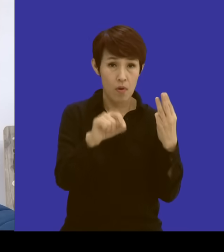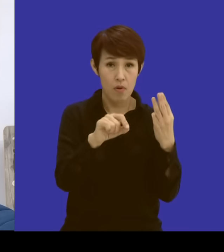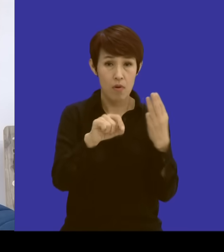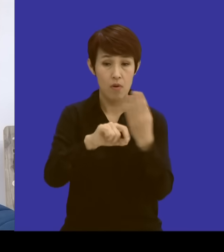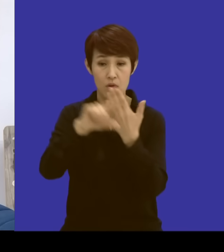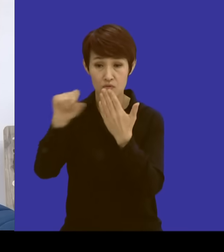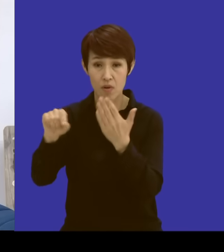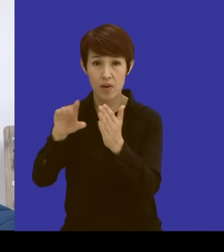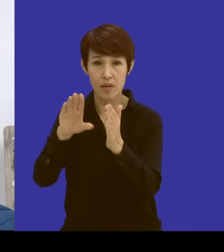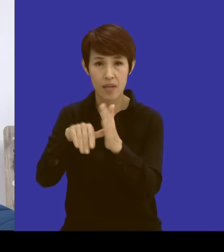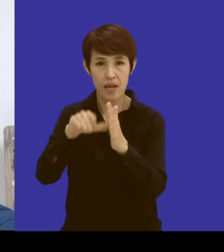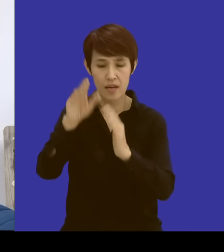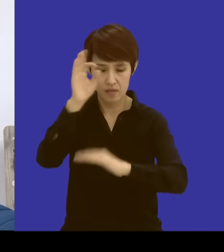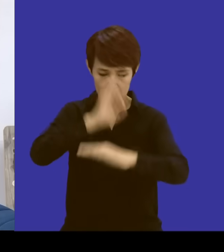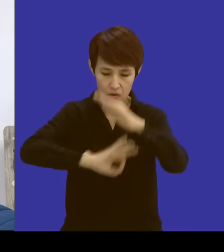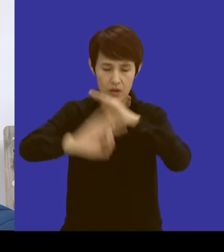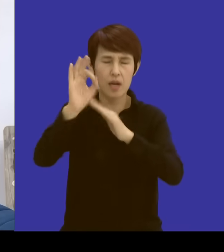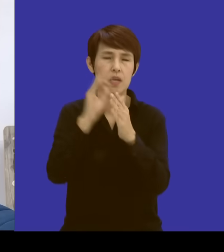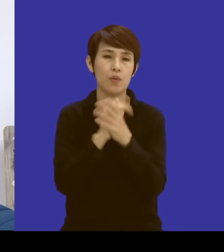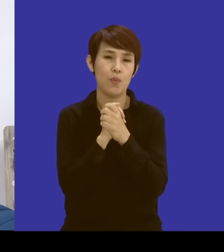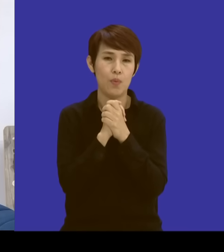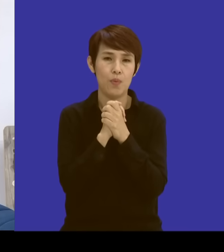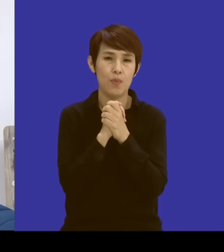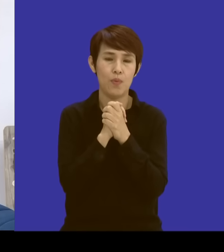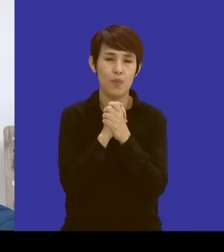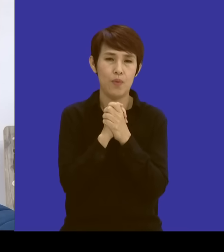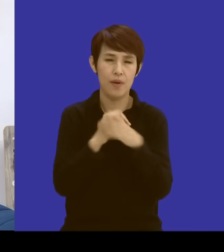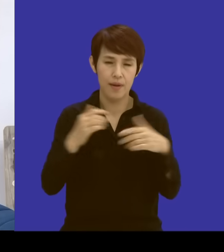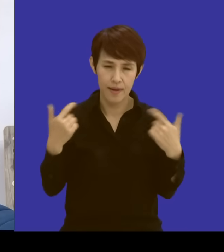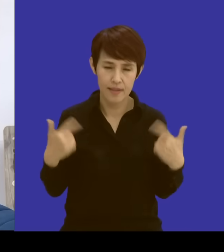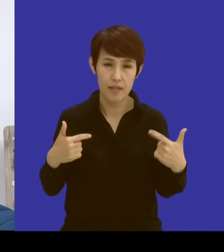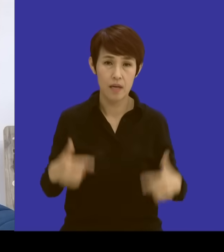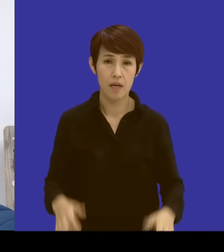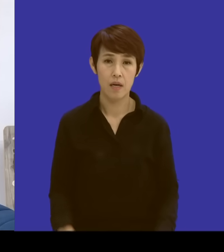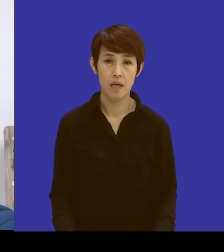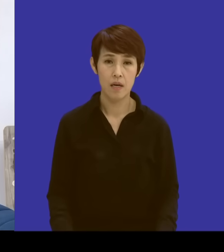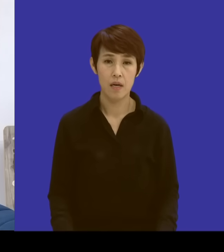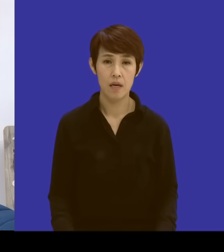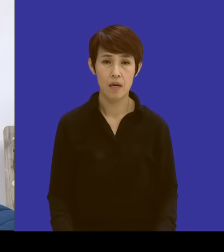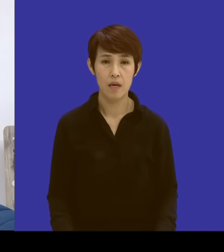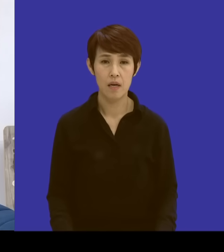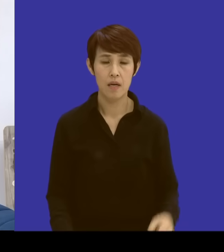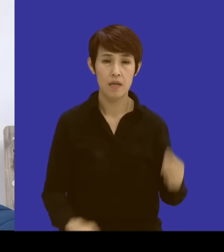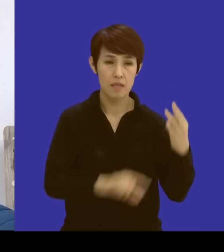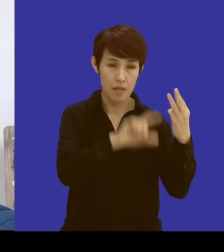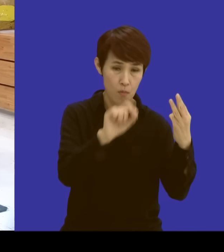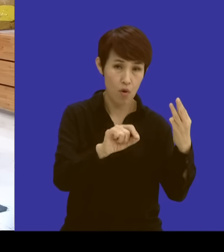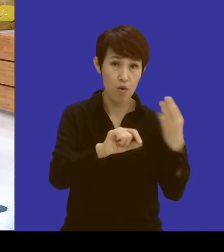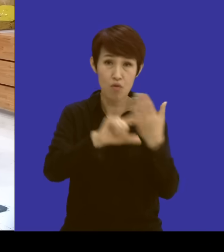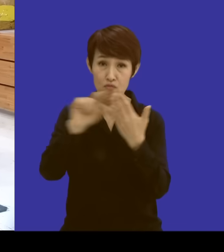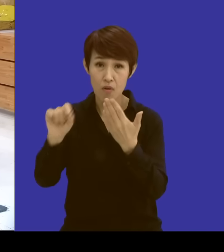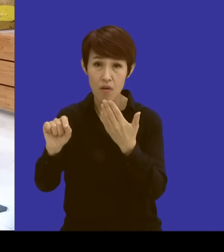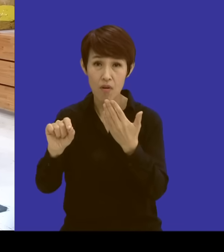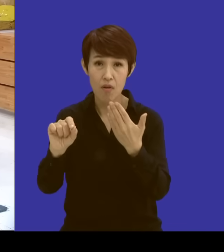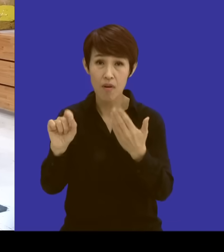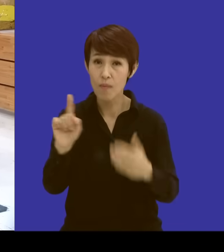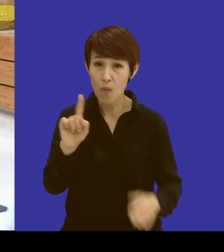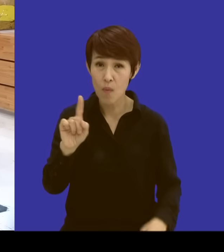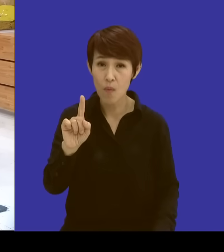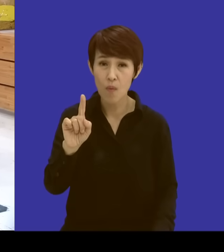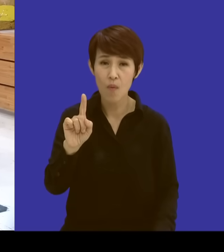9월에는 철야기도를 하셨어요. 아버지 돌아가시고 난 이후부터. 부활절 3월 달, 3월? 9월 달이 왜 왜요? 그러실 것